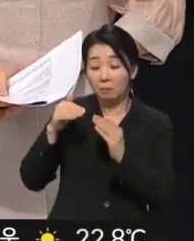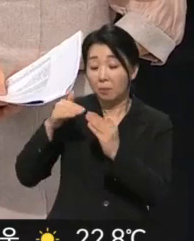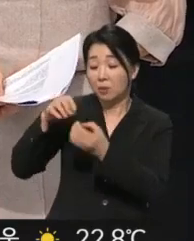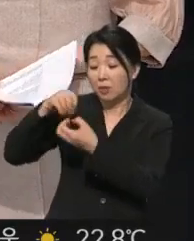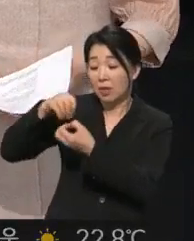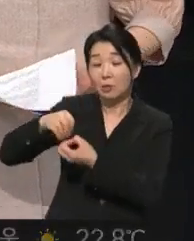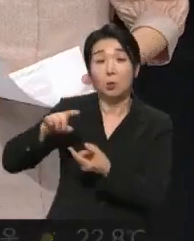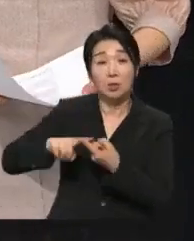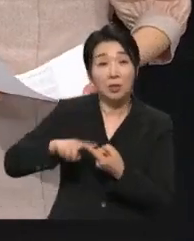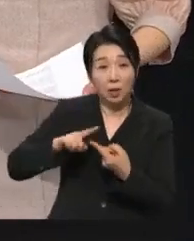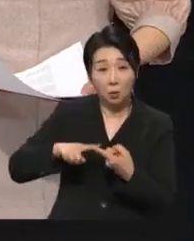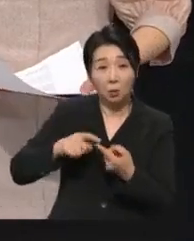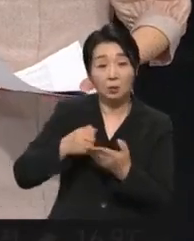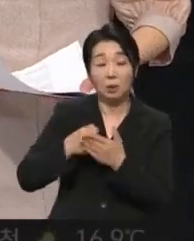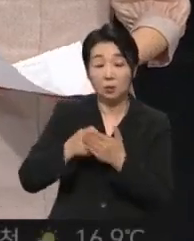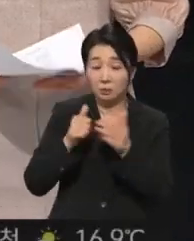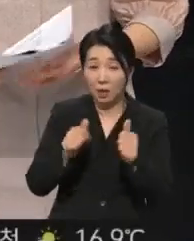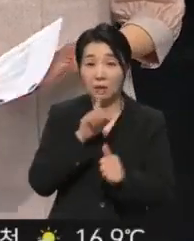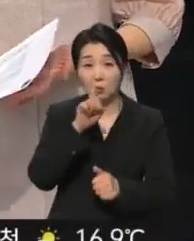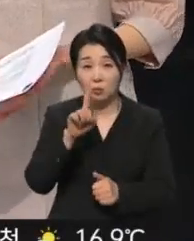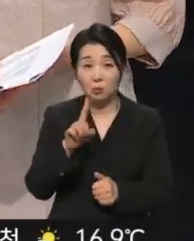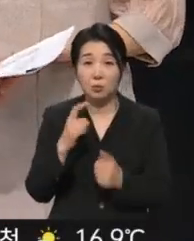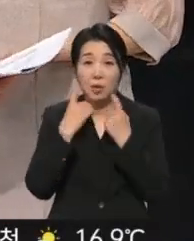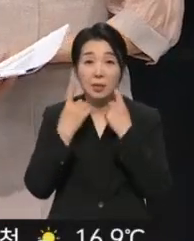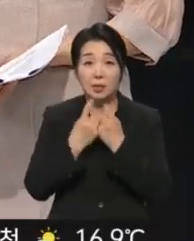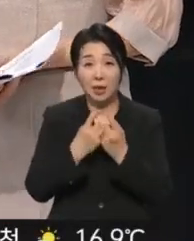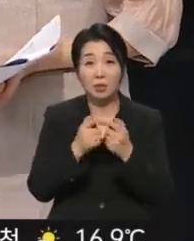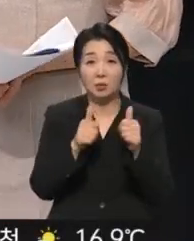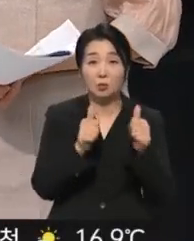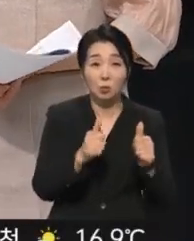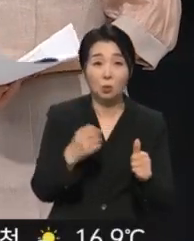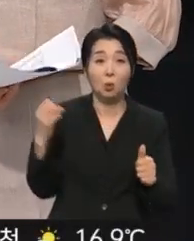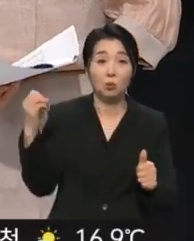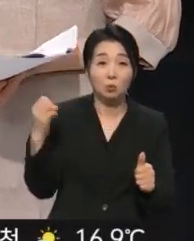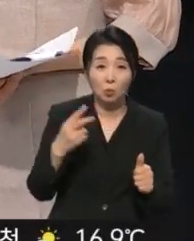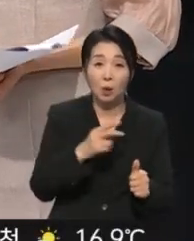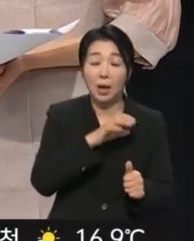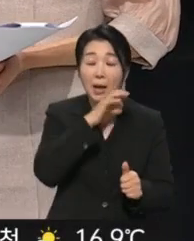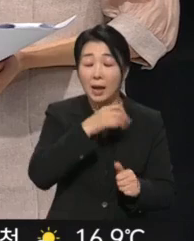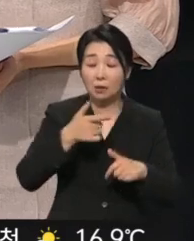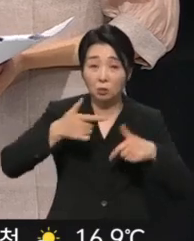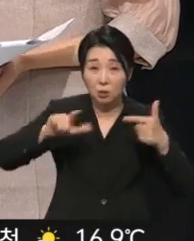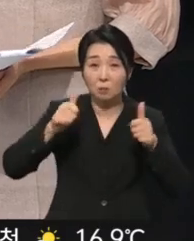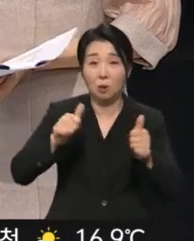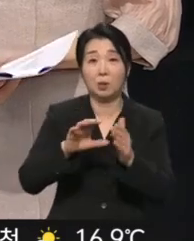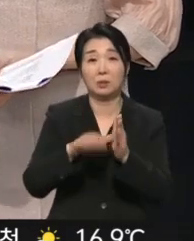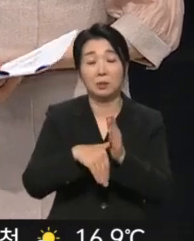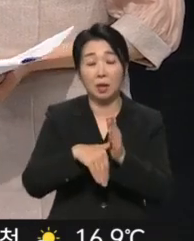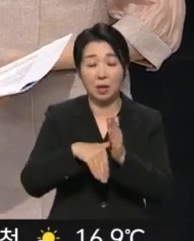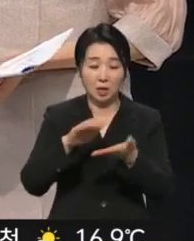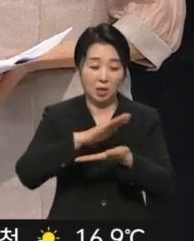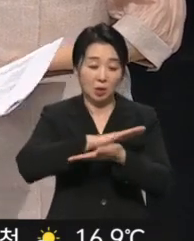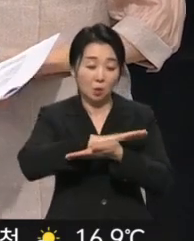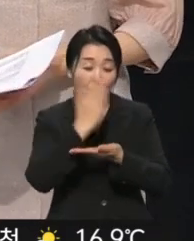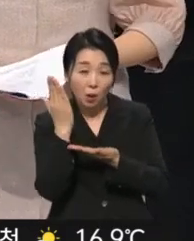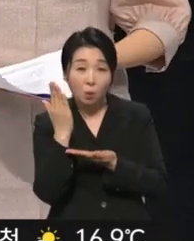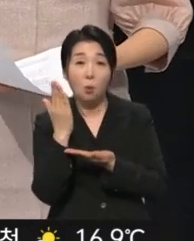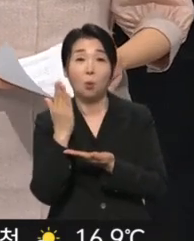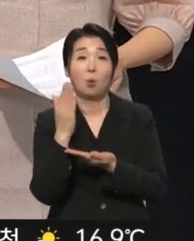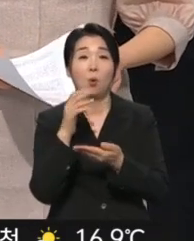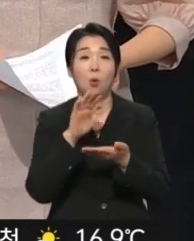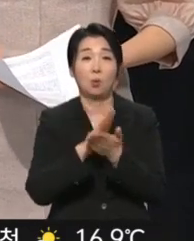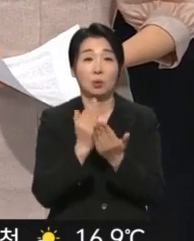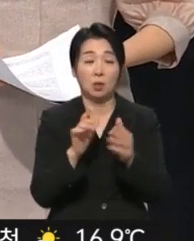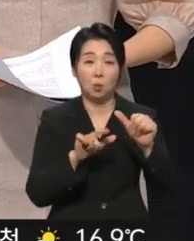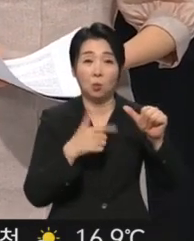진행되고 있습니다. 해당 민사소송의 1심과 항소심 법원은 회고록이 5.18 민주화 운동의 역사를 왜곡했다며 전